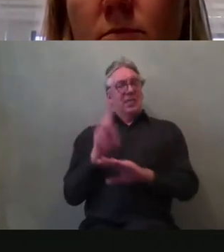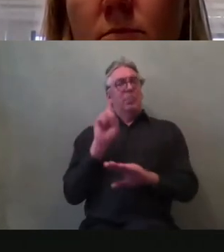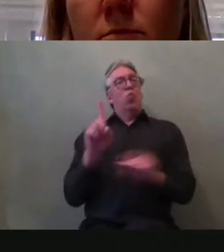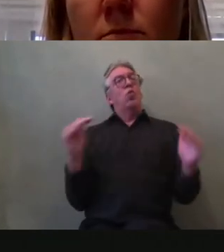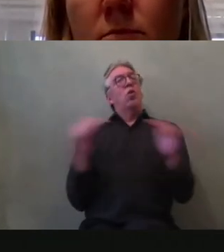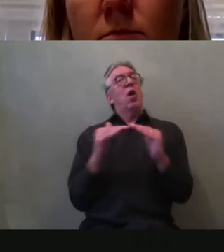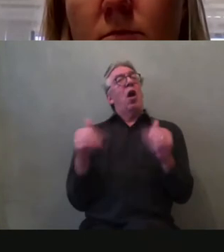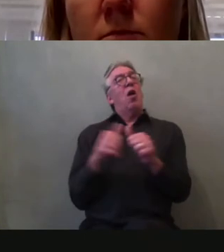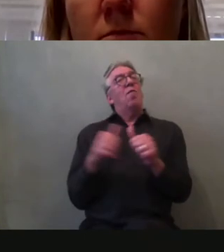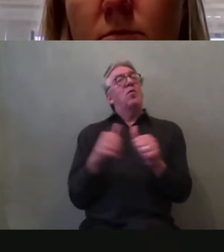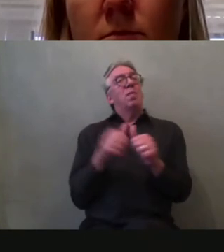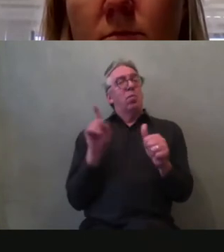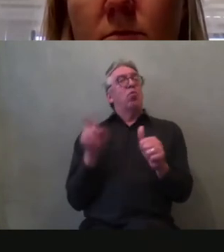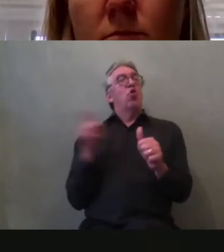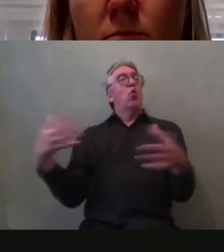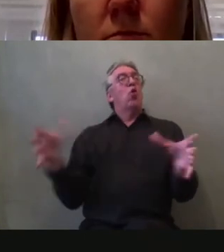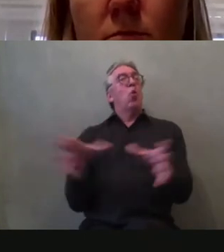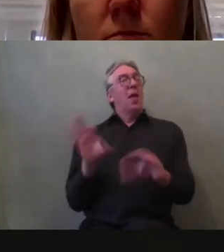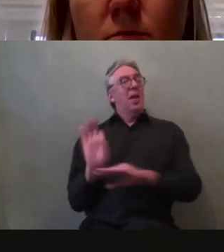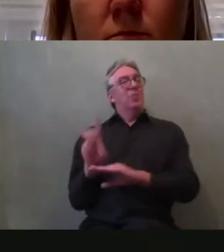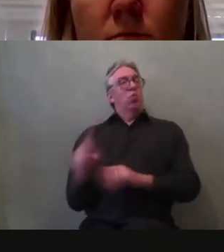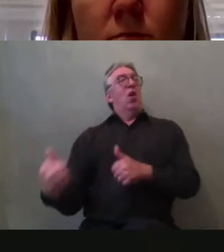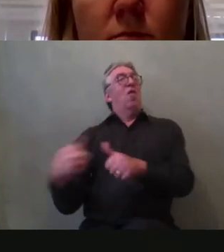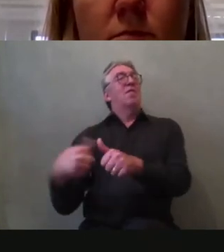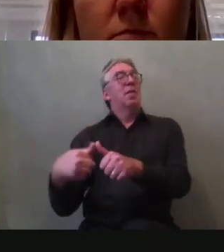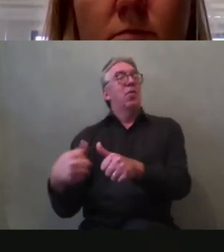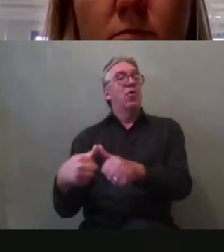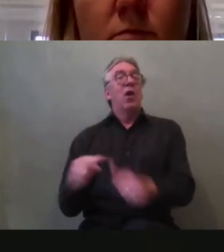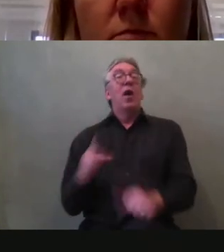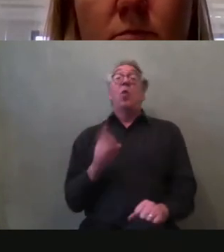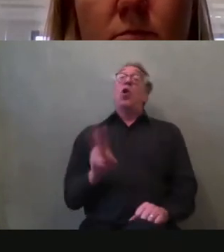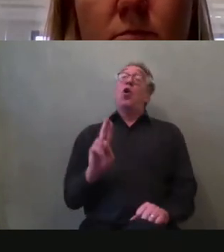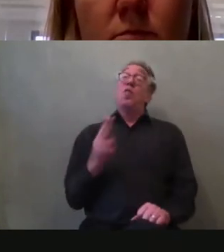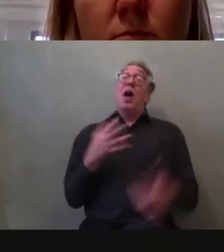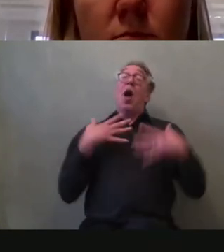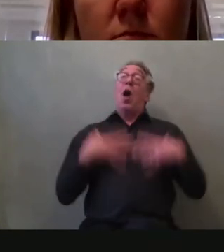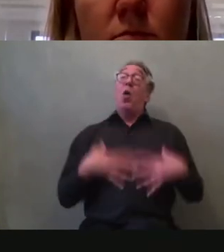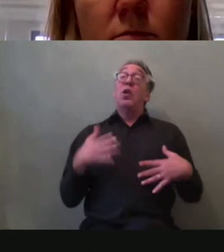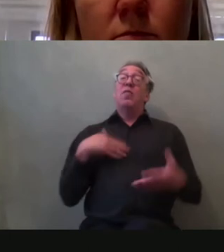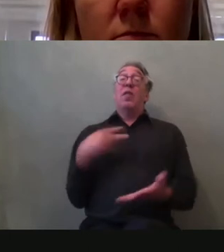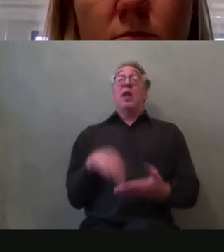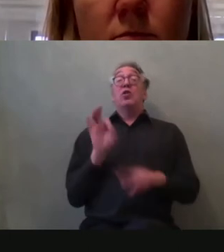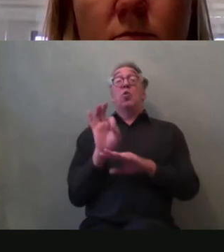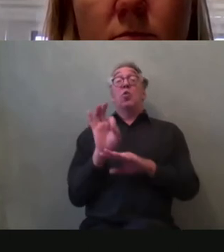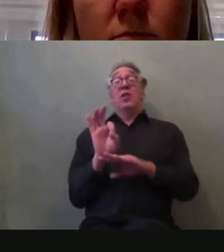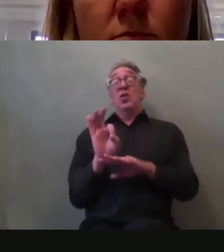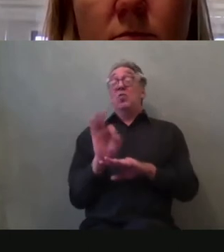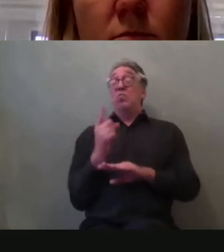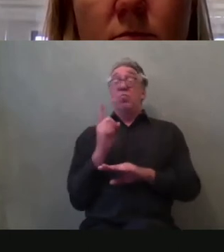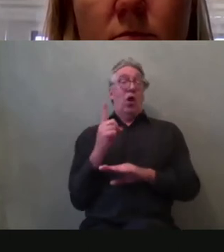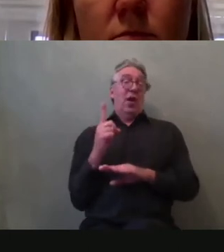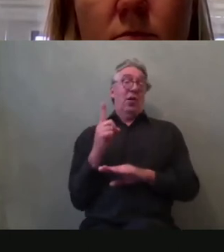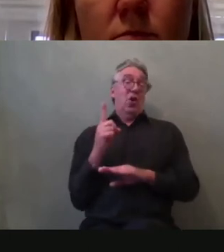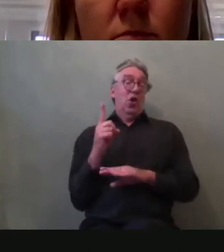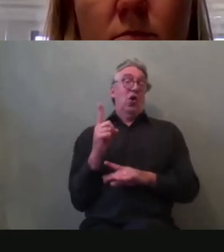doelgroep. En wordt er gezegd dat de bejegening van dansdocenten een belangrijke rol speelt. En